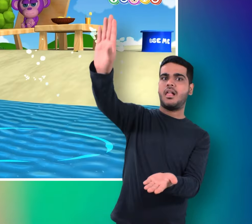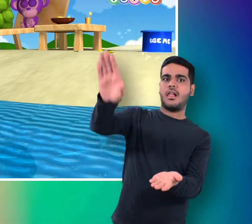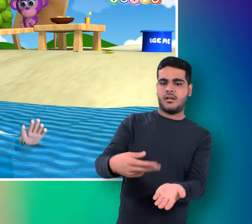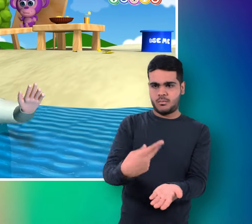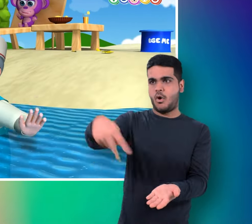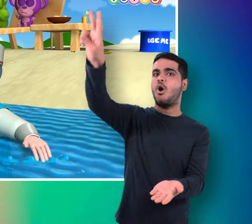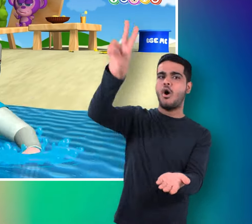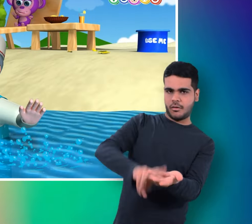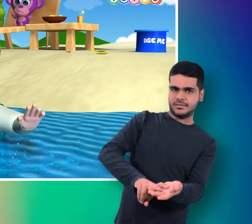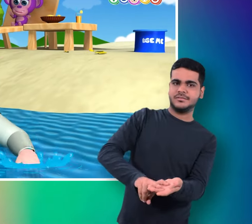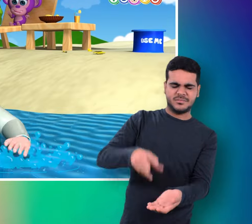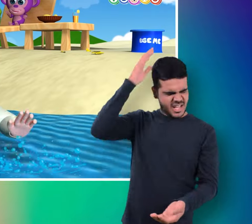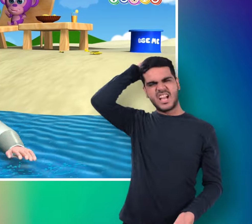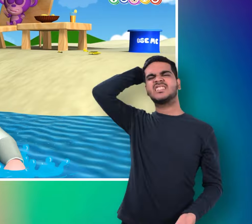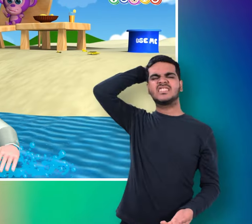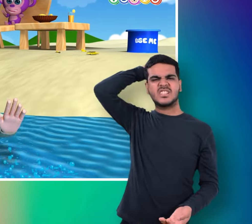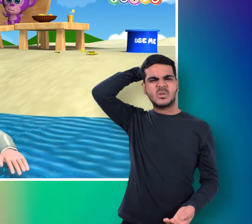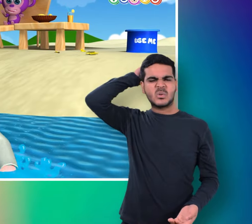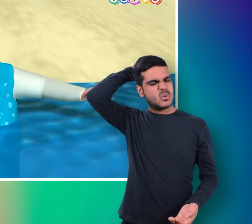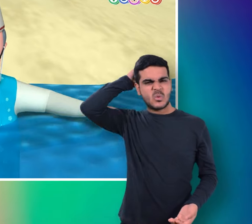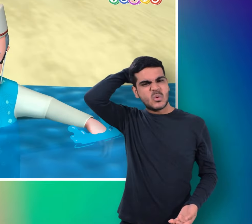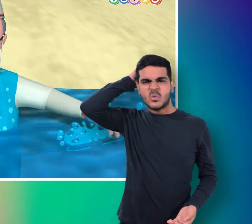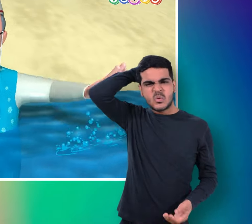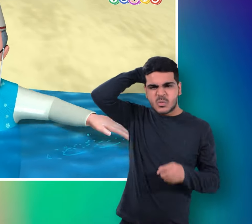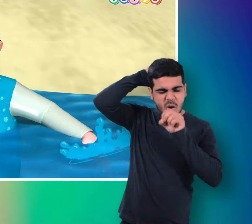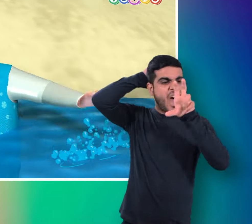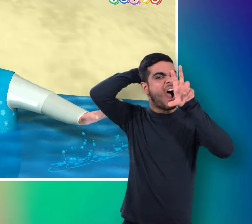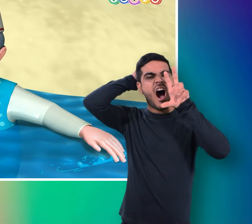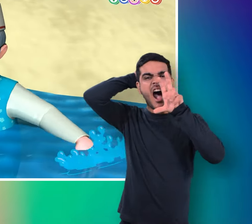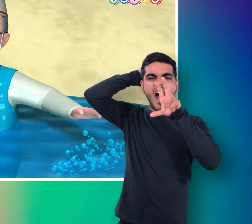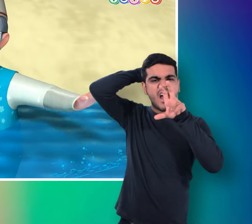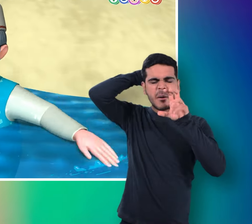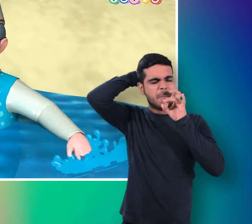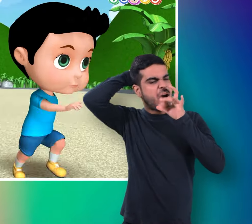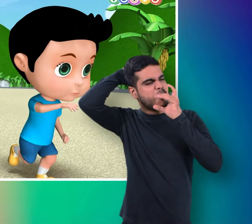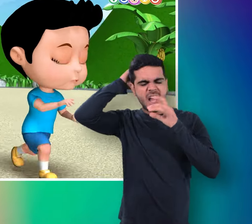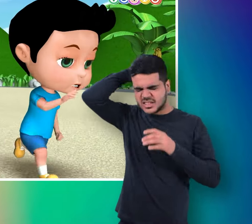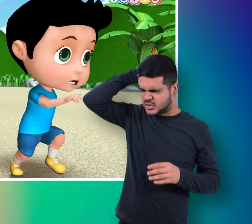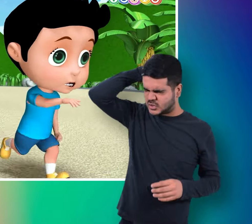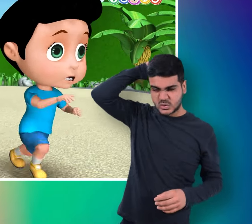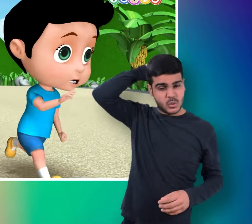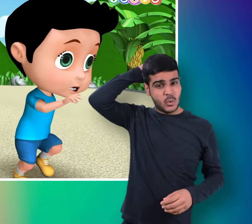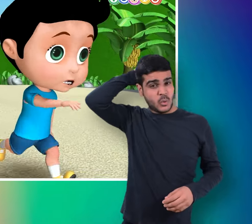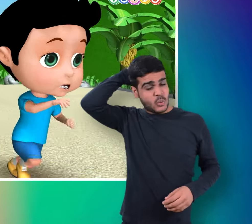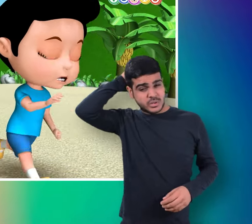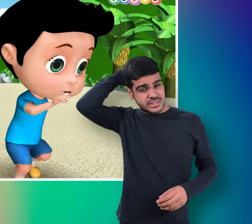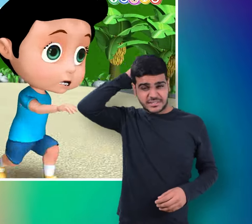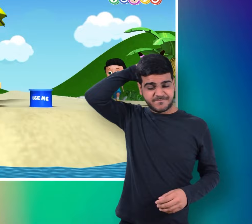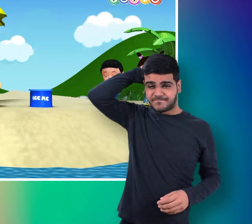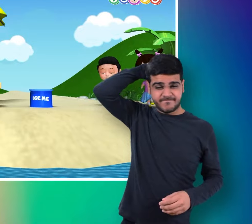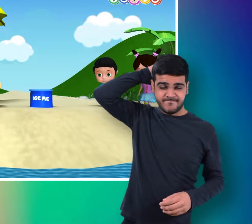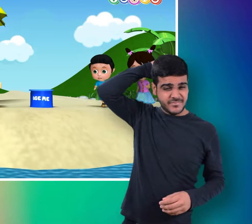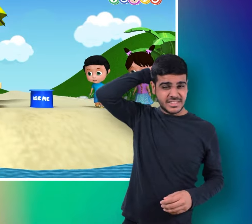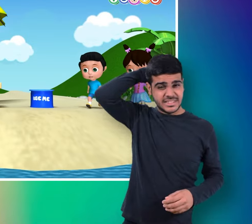आया मेरे ड़ मुह से निकला हाय राम हाय राम हाय राम हाय